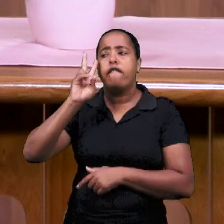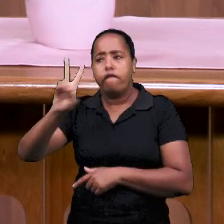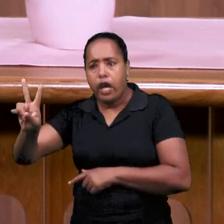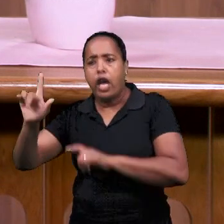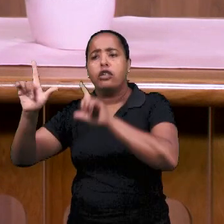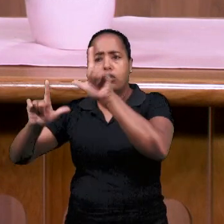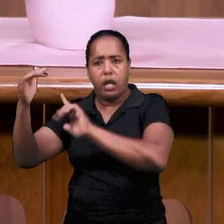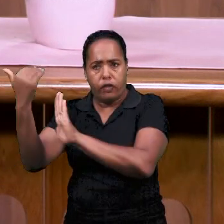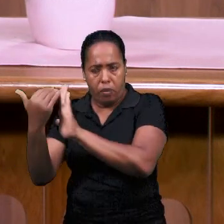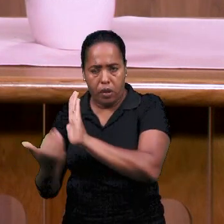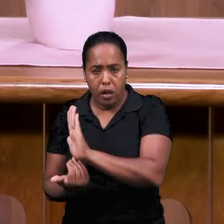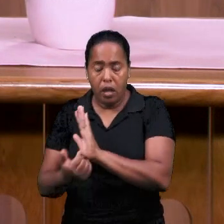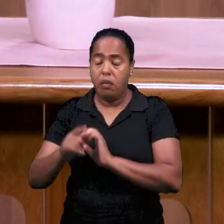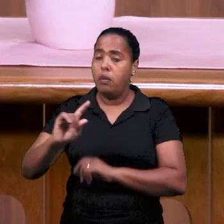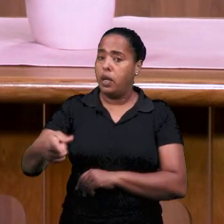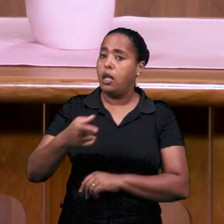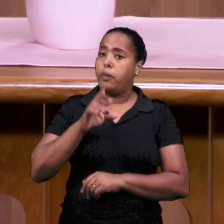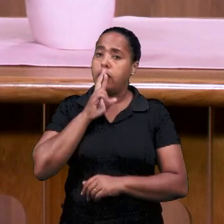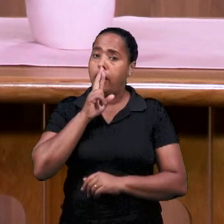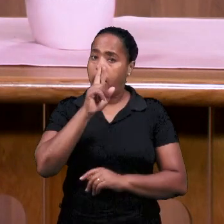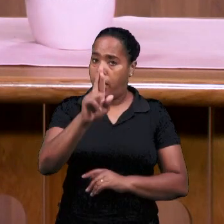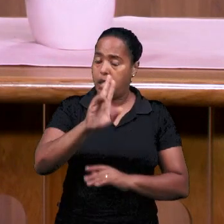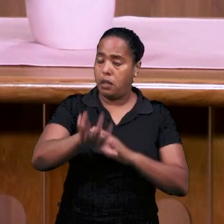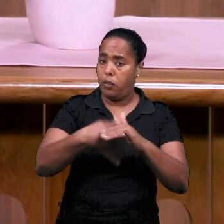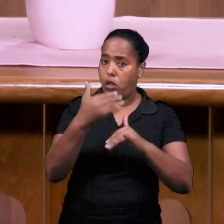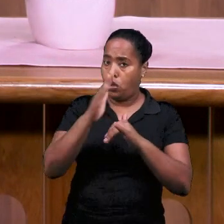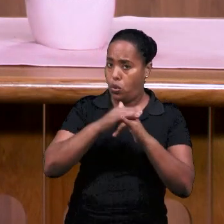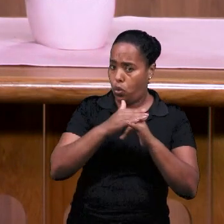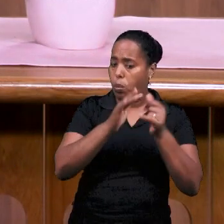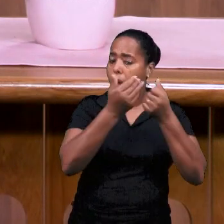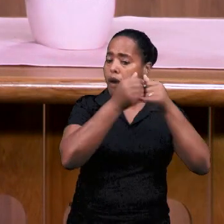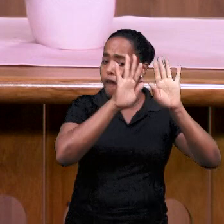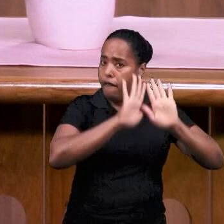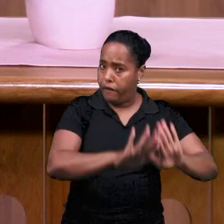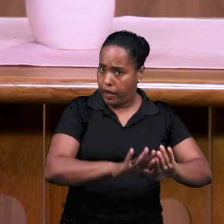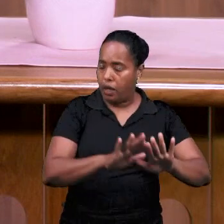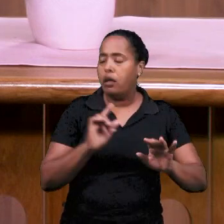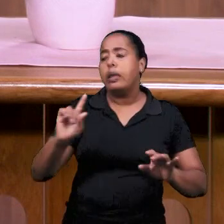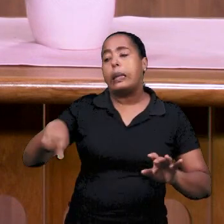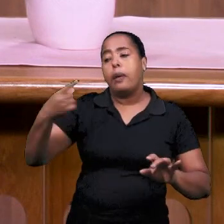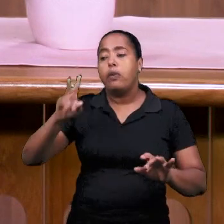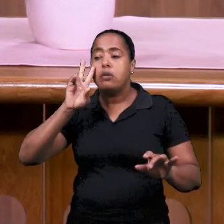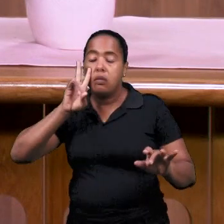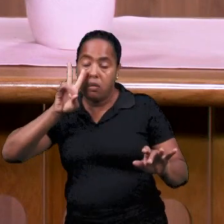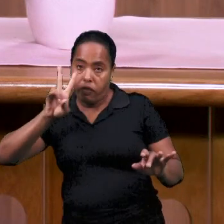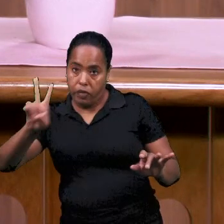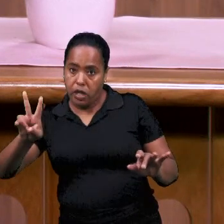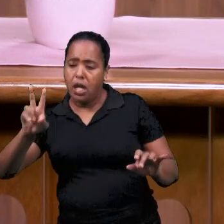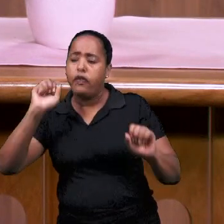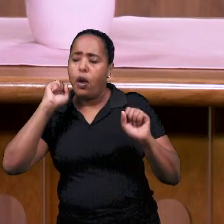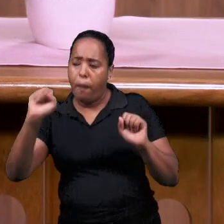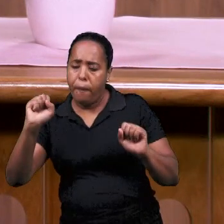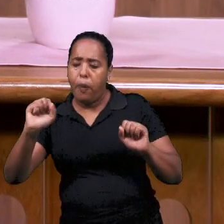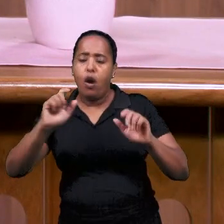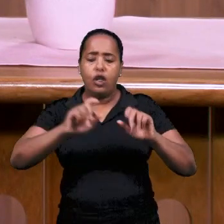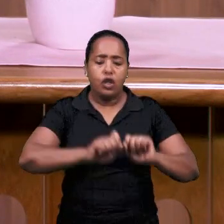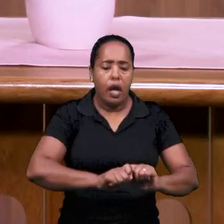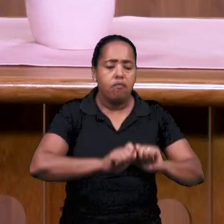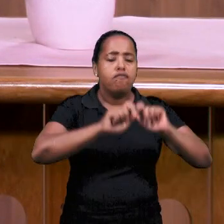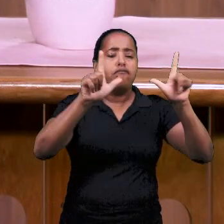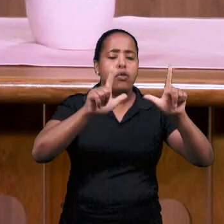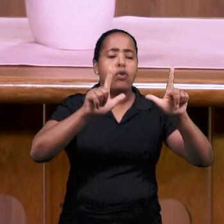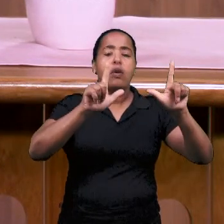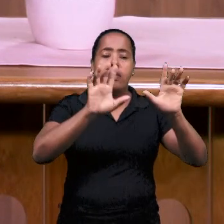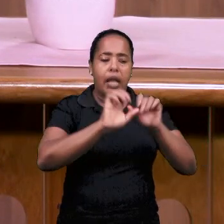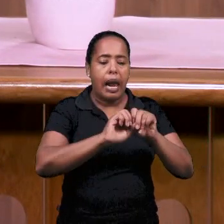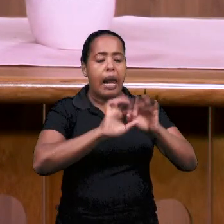N'a pas de problème. Assistez les programmes de la télé parce que ces réponses qui sont au canal YouTube, elles sont là.